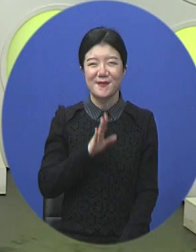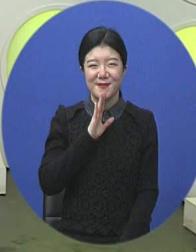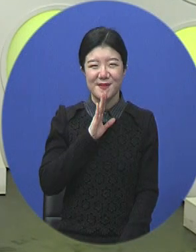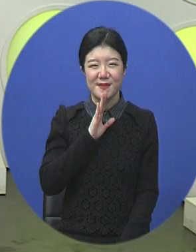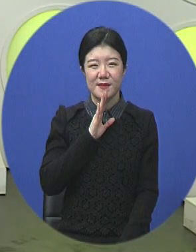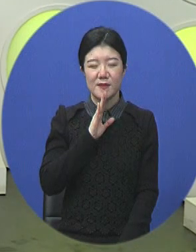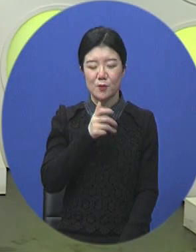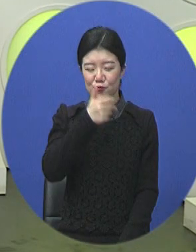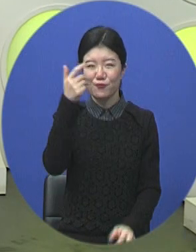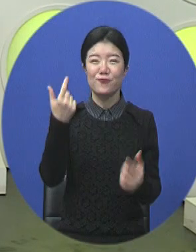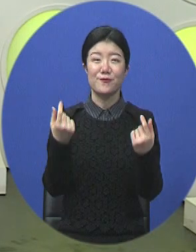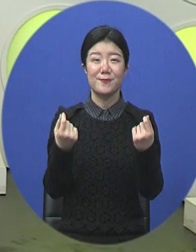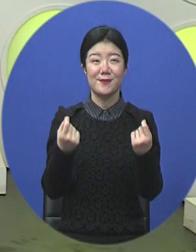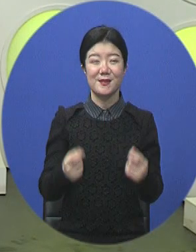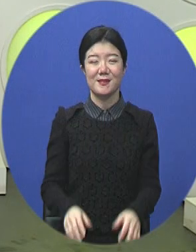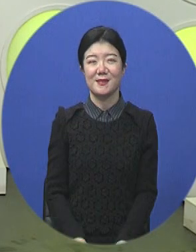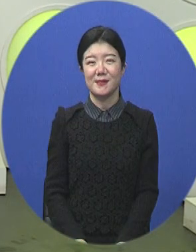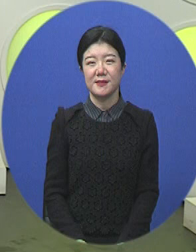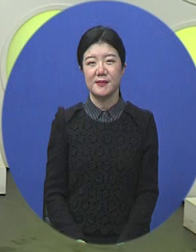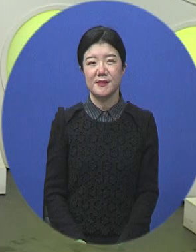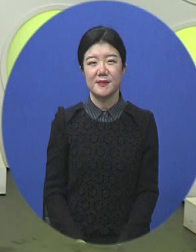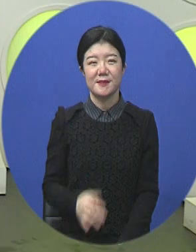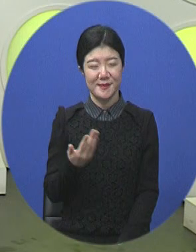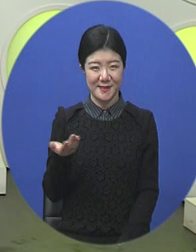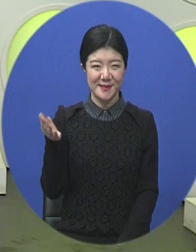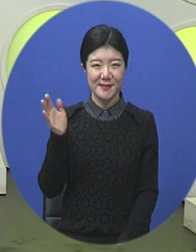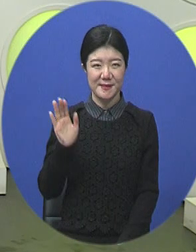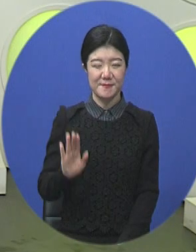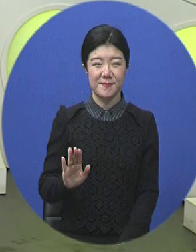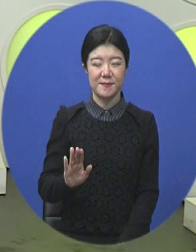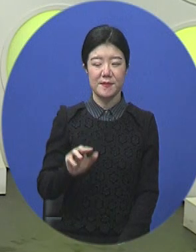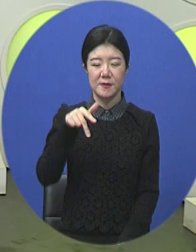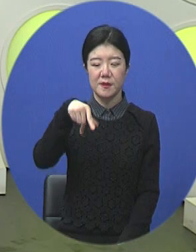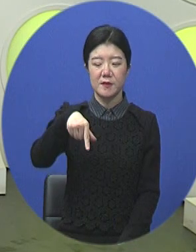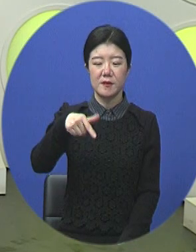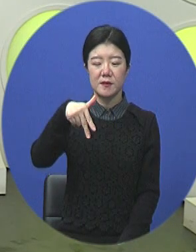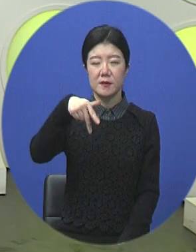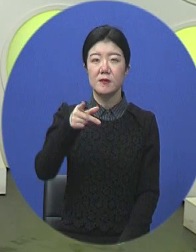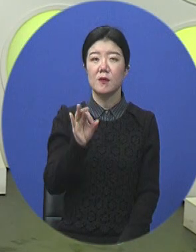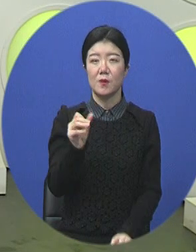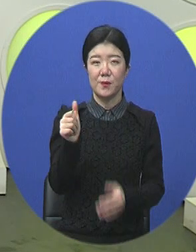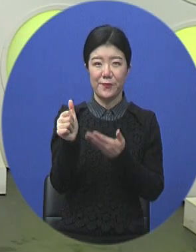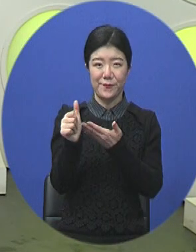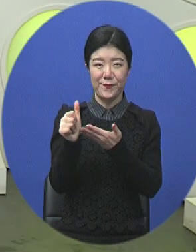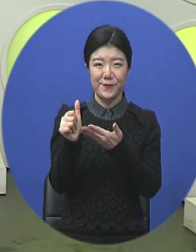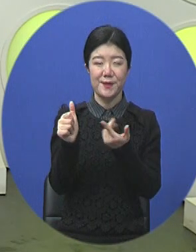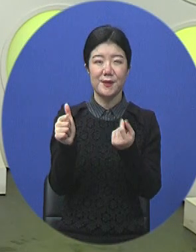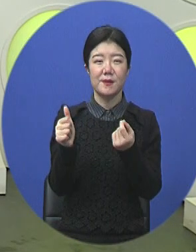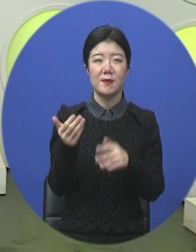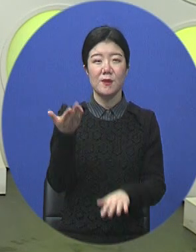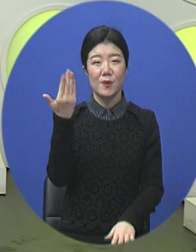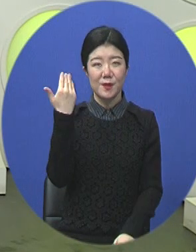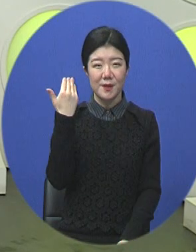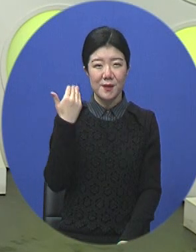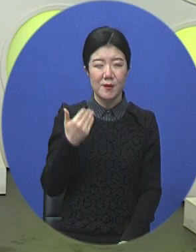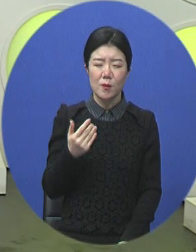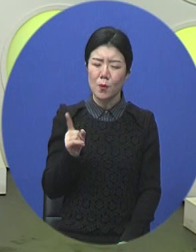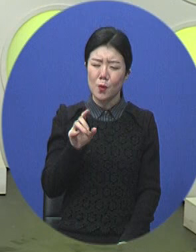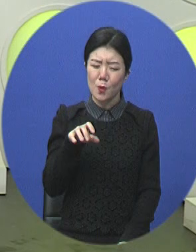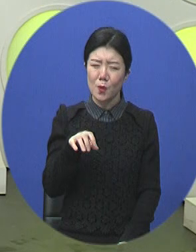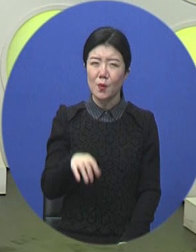참, 꿈과 같고요. 그러나 이제 우리 정호영 선생님도 그때 한번 뵐 제가 거가